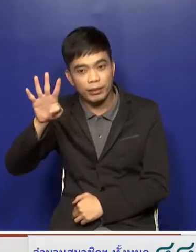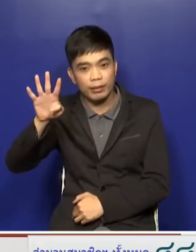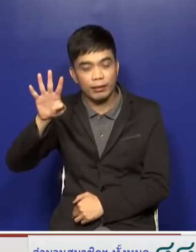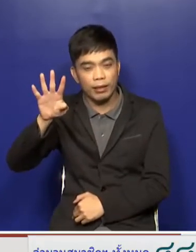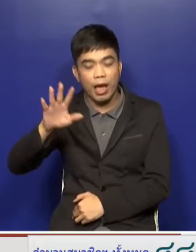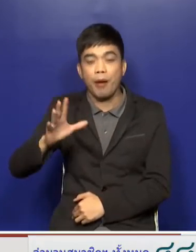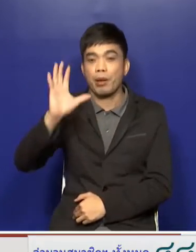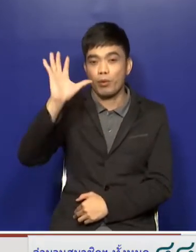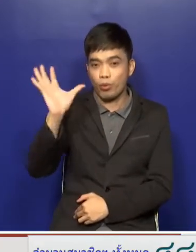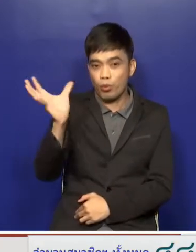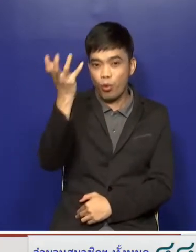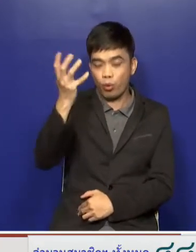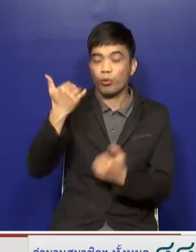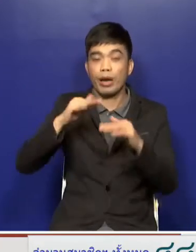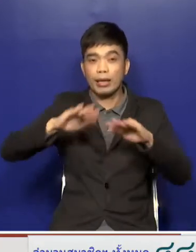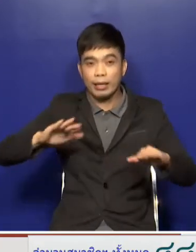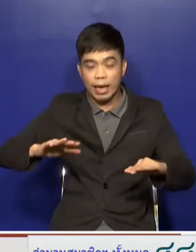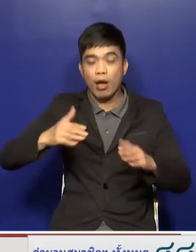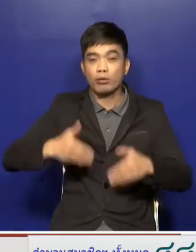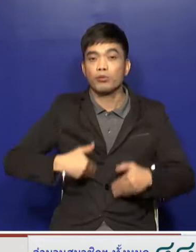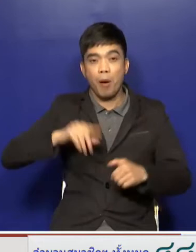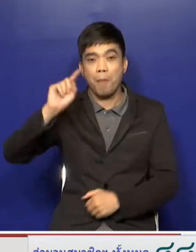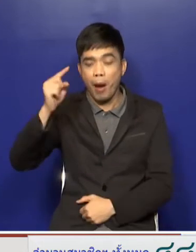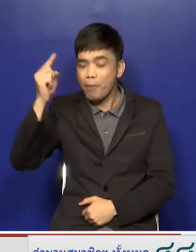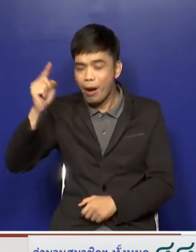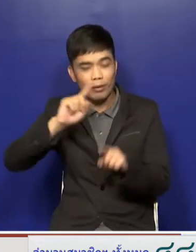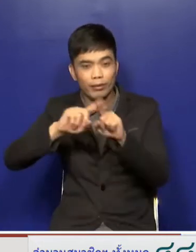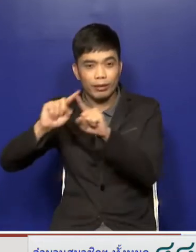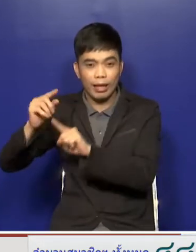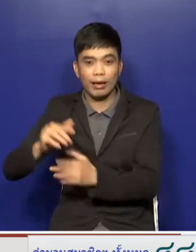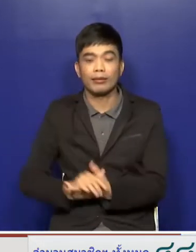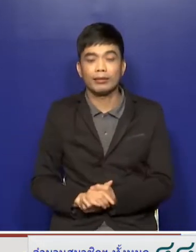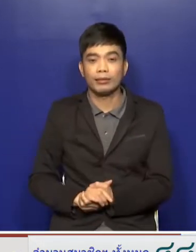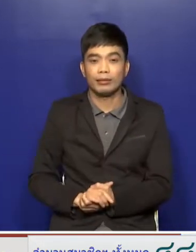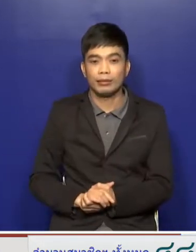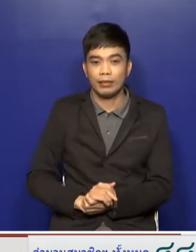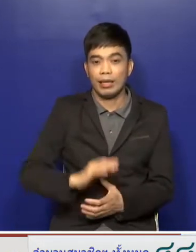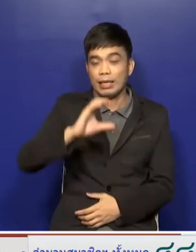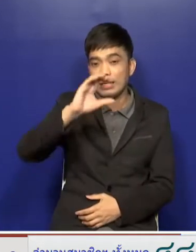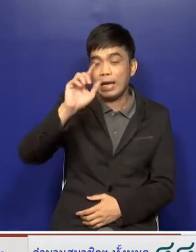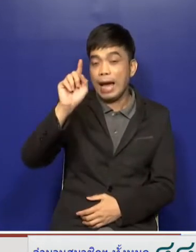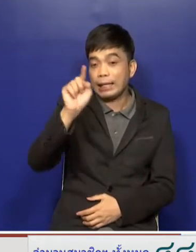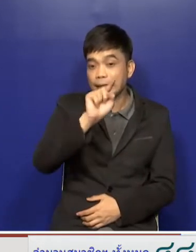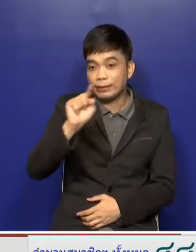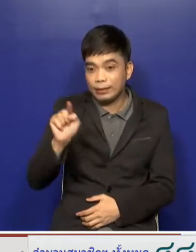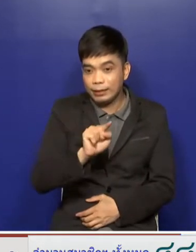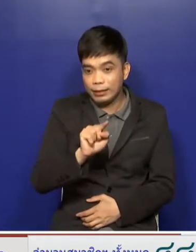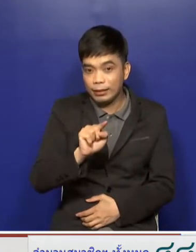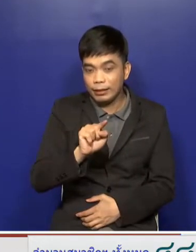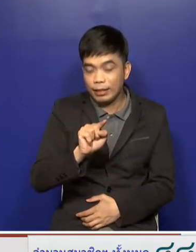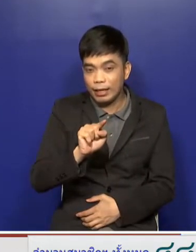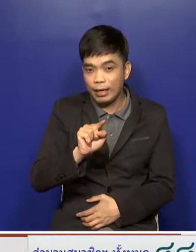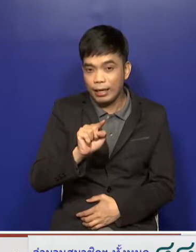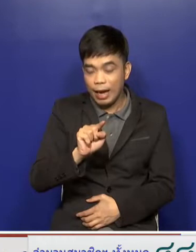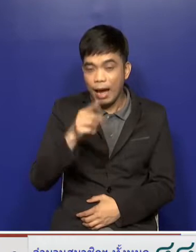ที่เป็ยุคที่เด็ก Alpha กำลงเติบ น่ครับ Generation ท่าน C หรือตัว Z ก็ผ่านไปแล้วนะ